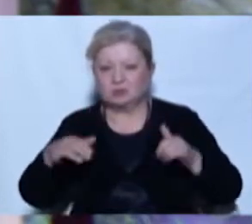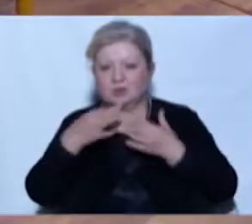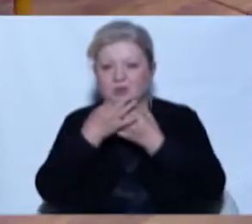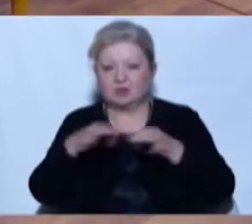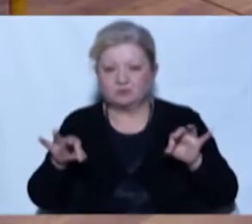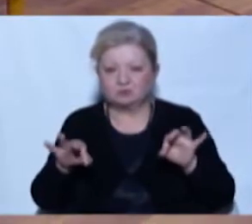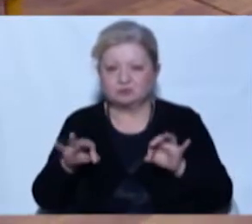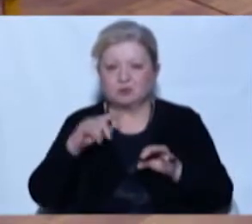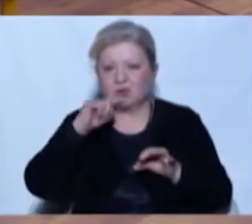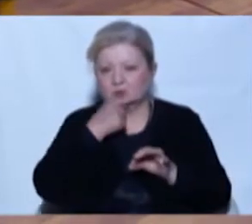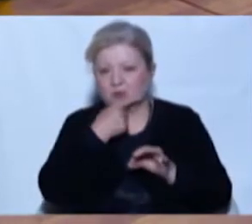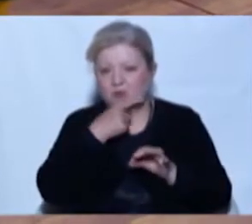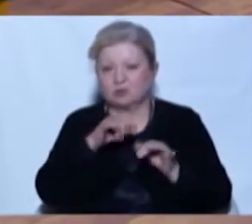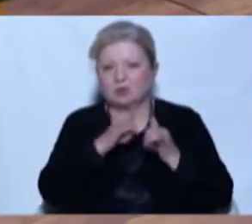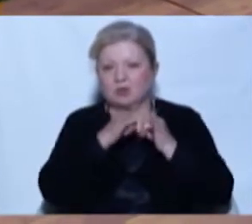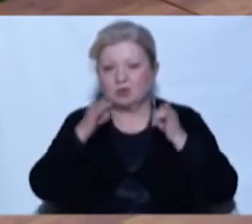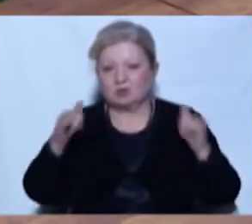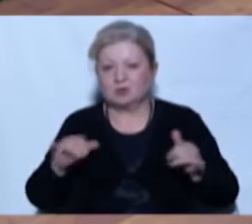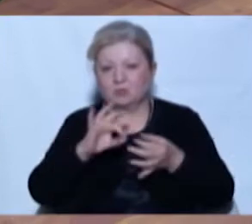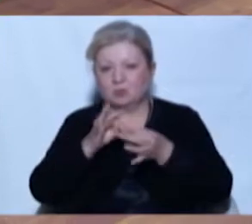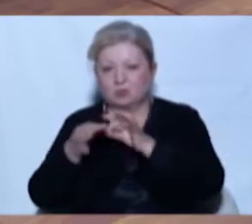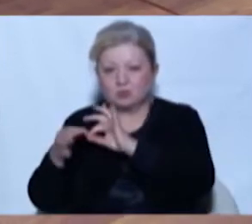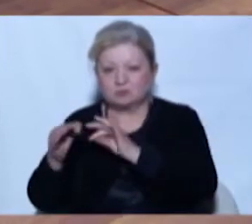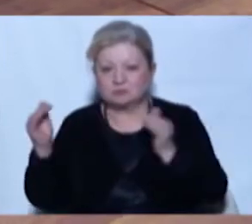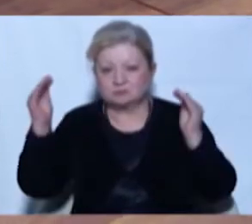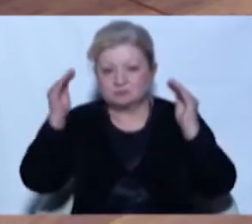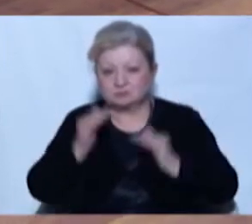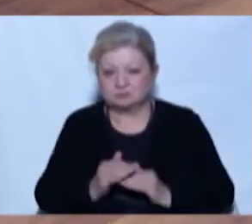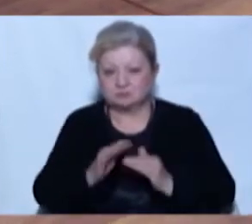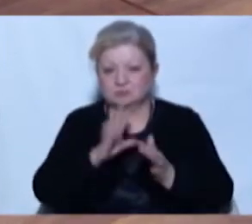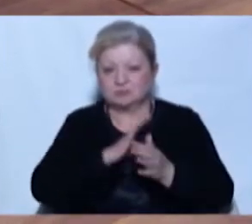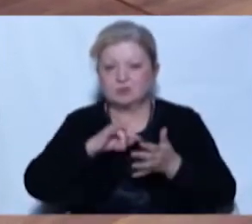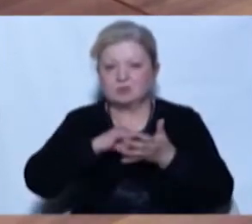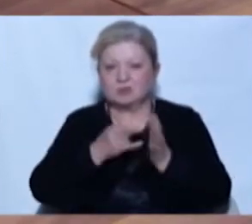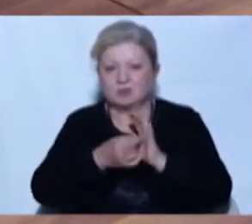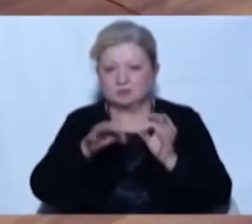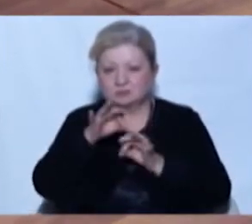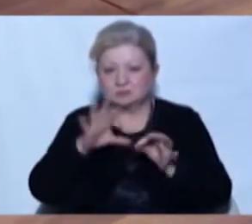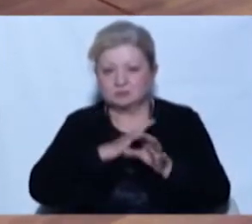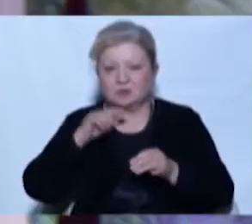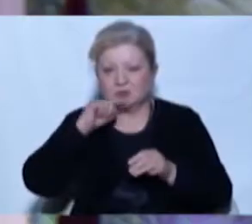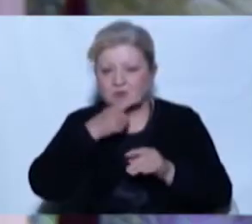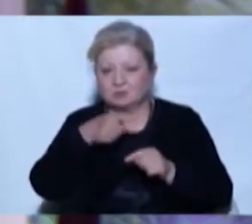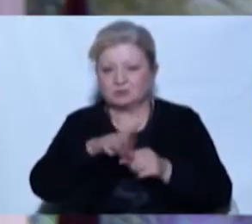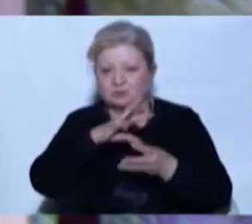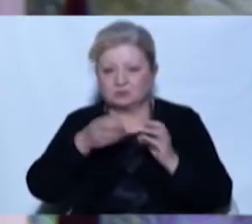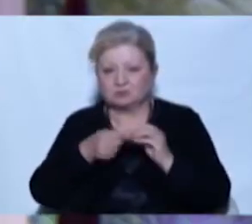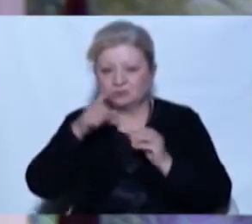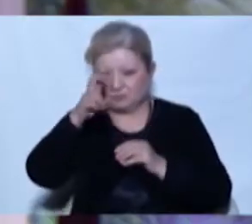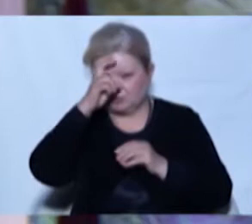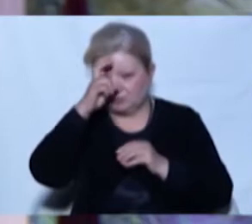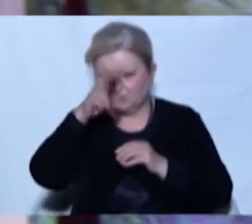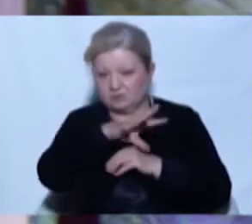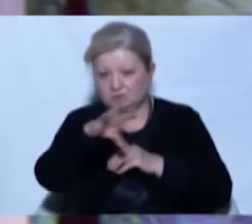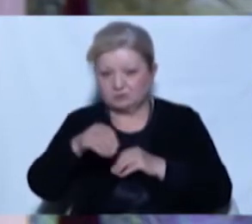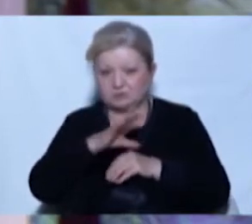თავისუფალი ეკონომიკური განვითარების პროცესის შენელება და დაგეგმილი ეკონომიკის განვითარების ხარჯზე ეს ქვეყნებიც საბჭოთა კავშირთან